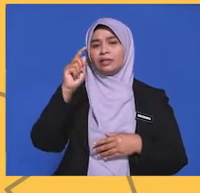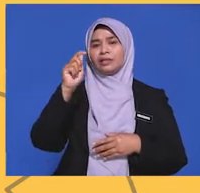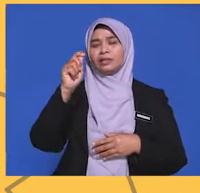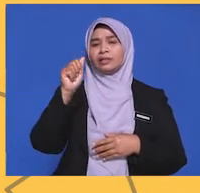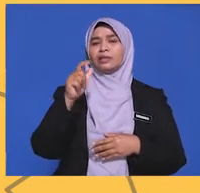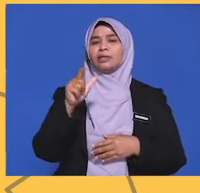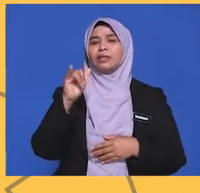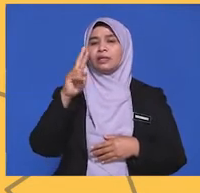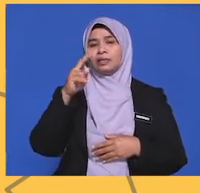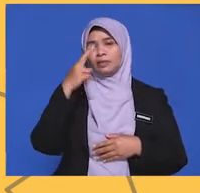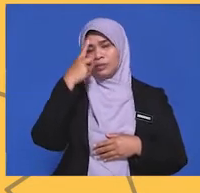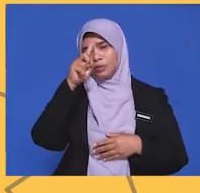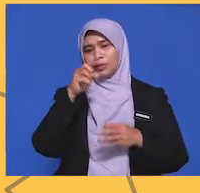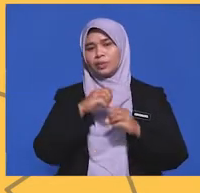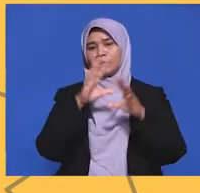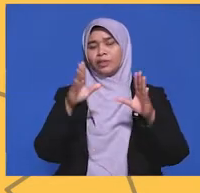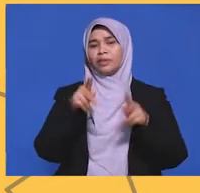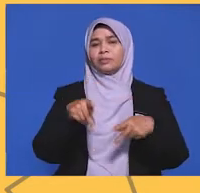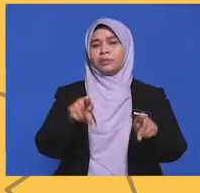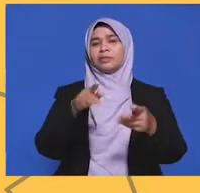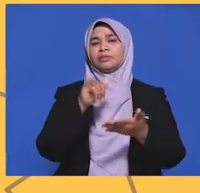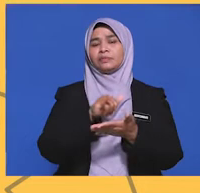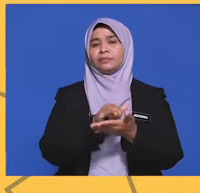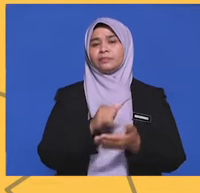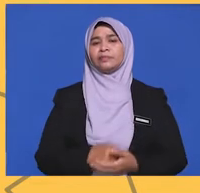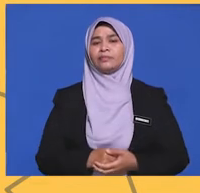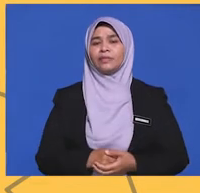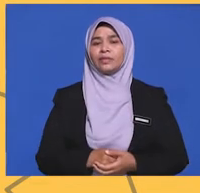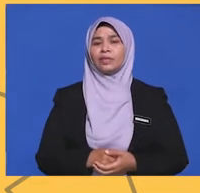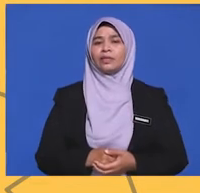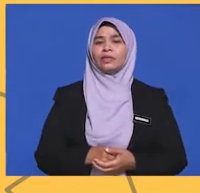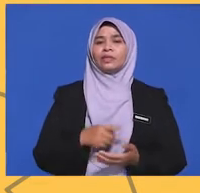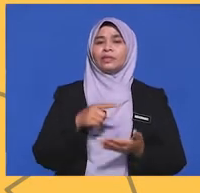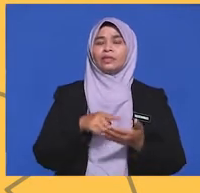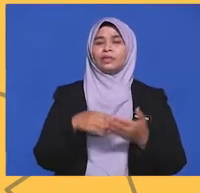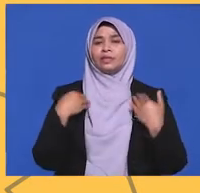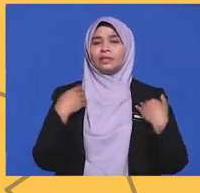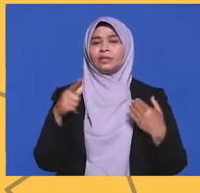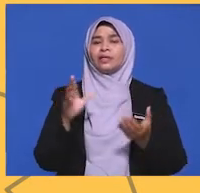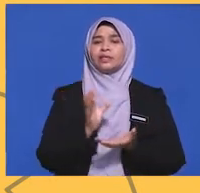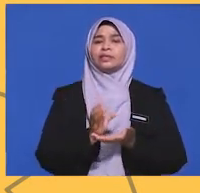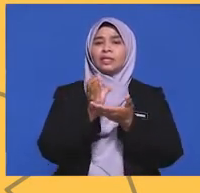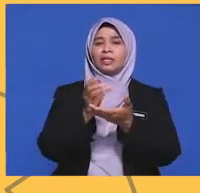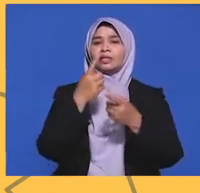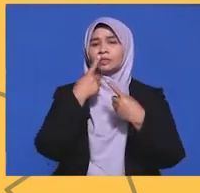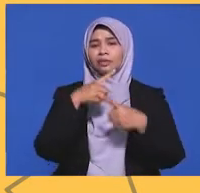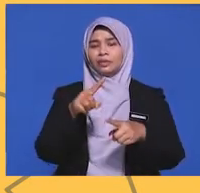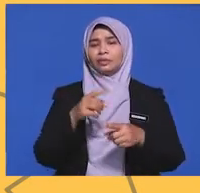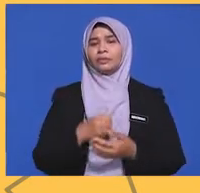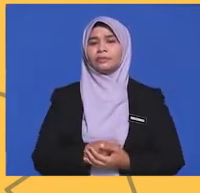bagi menerangkan proses tersebut. Berikut adalah cadangan jawapan bagi